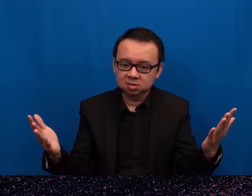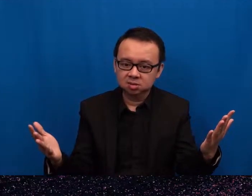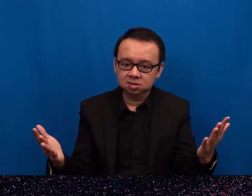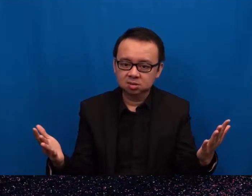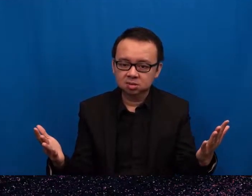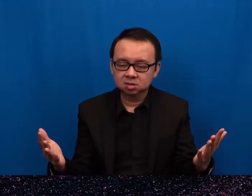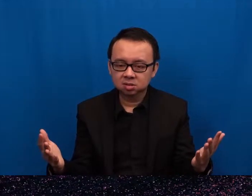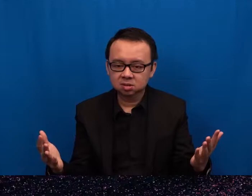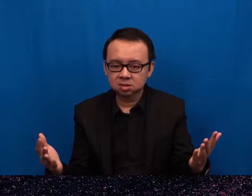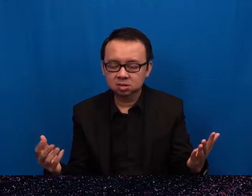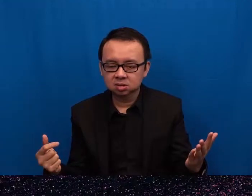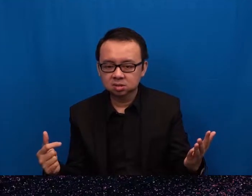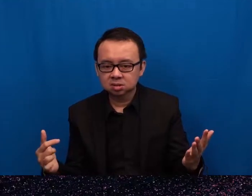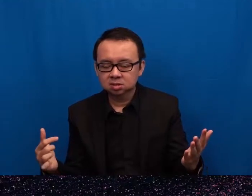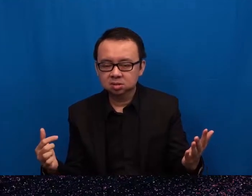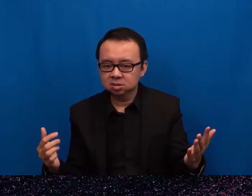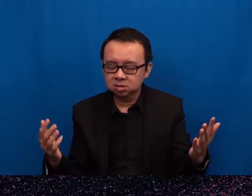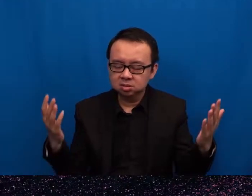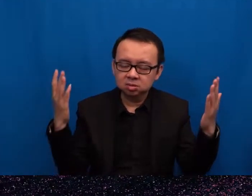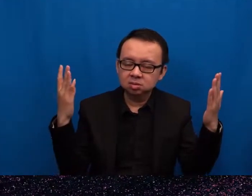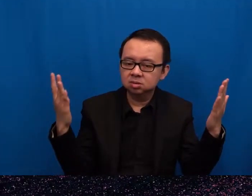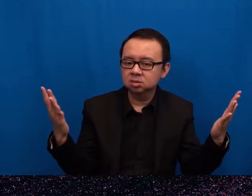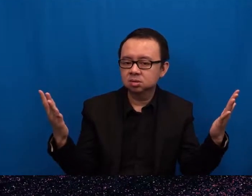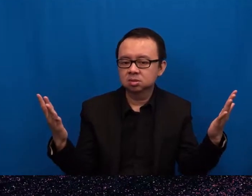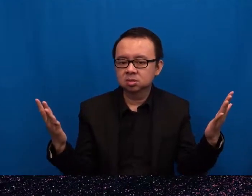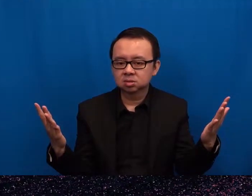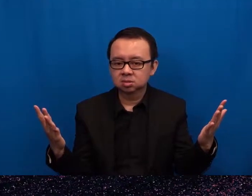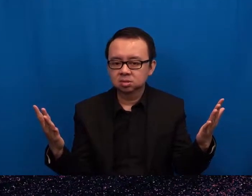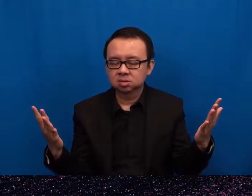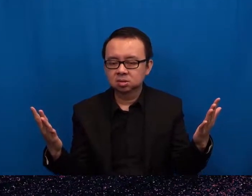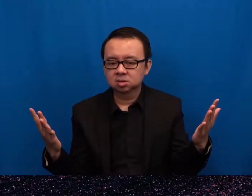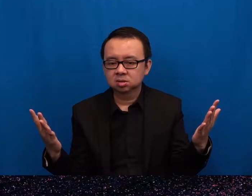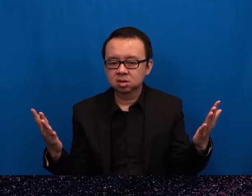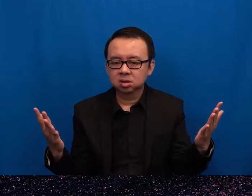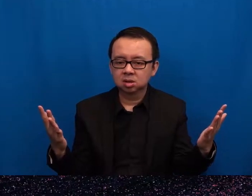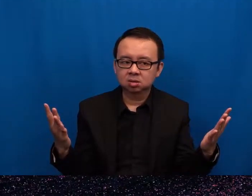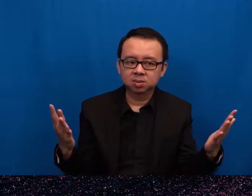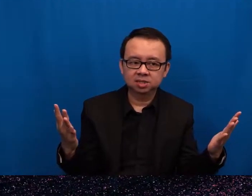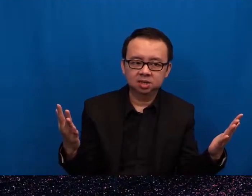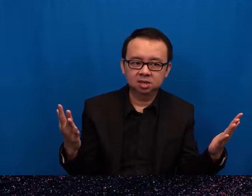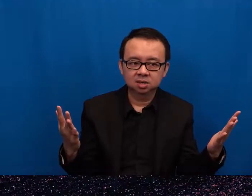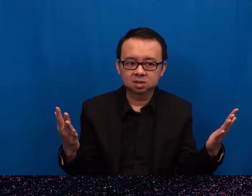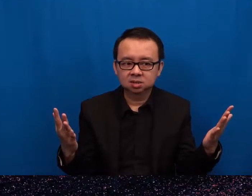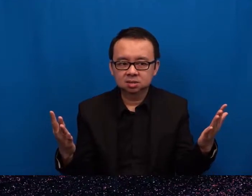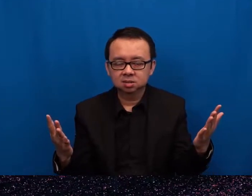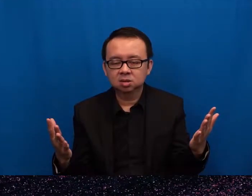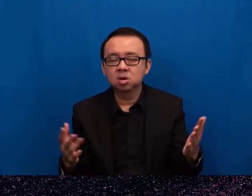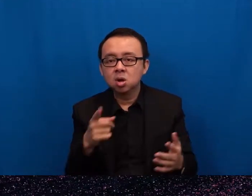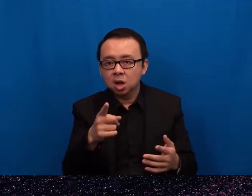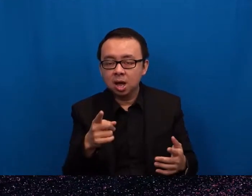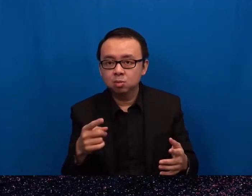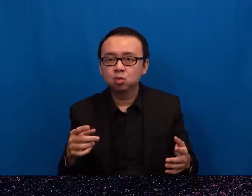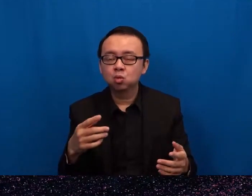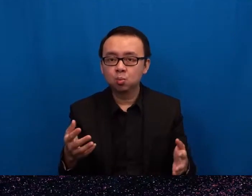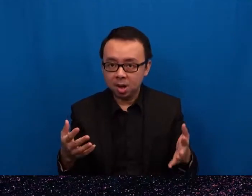tanganmu. Apa yang terlepas akan terlepas di sorga. Bahasa baru sebagai tanda orang percaya. Mereka akan sembuh ketika